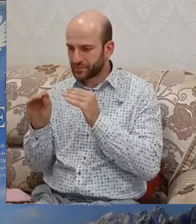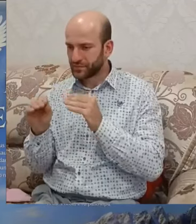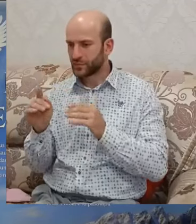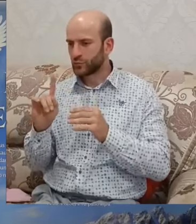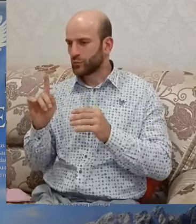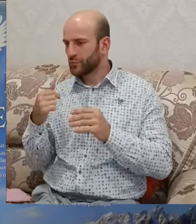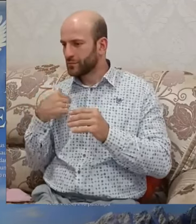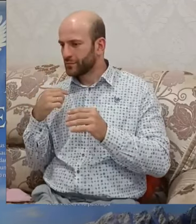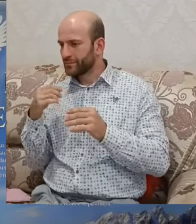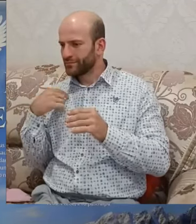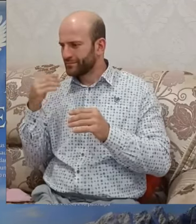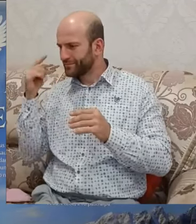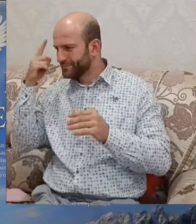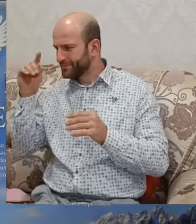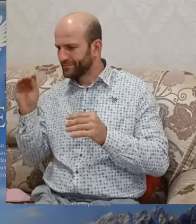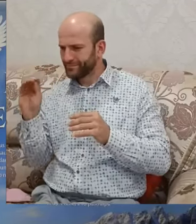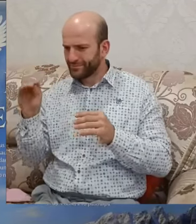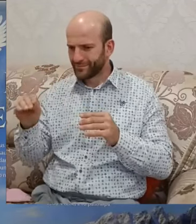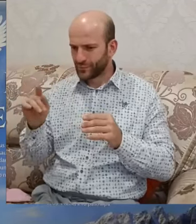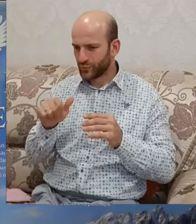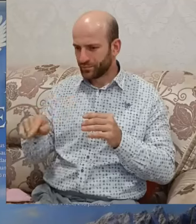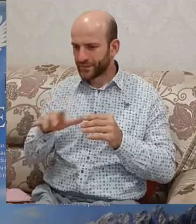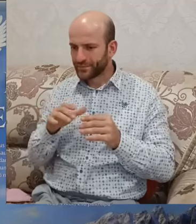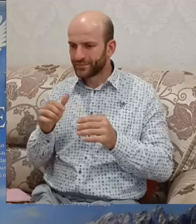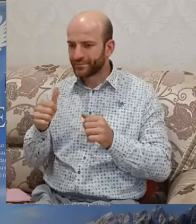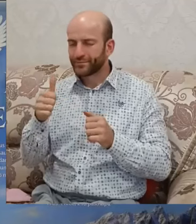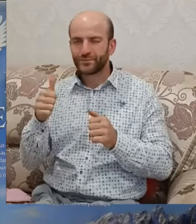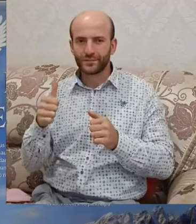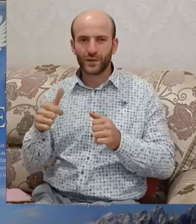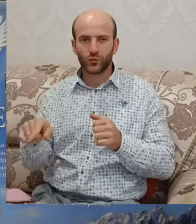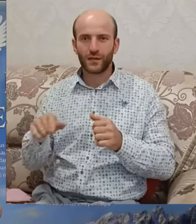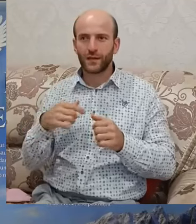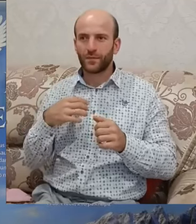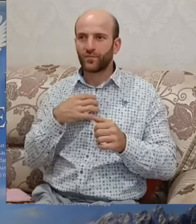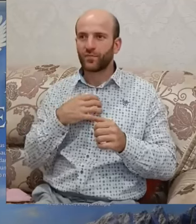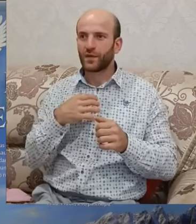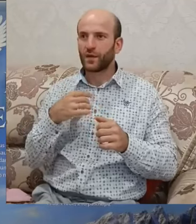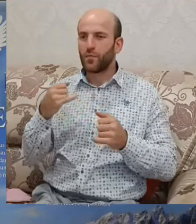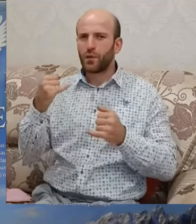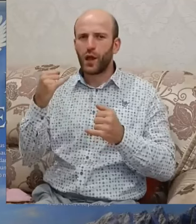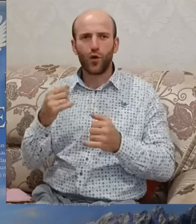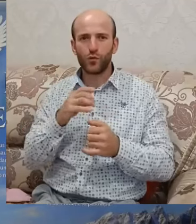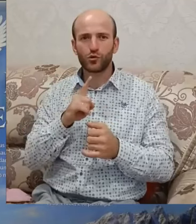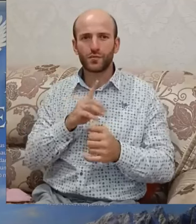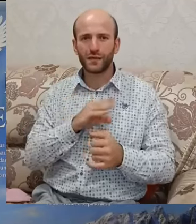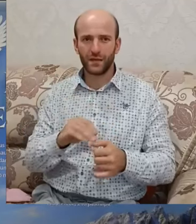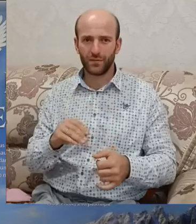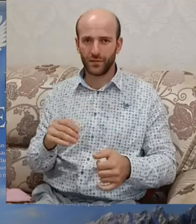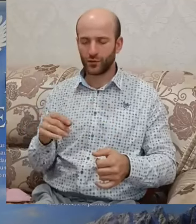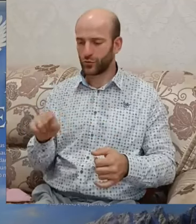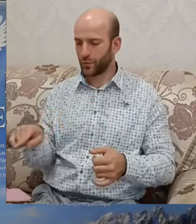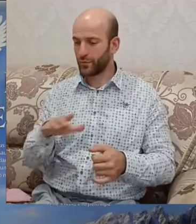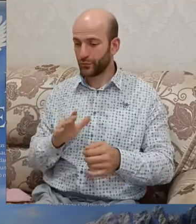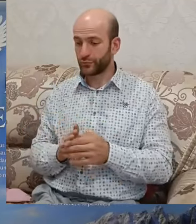условия создаю. Kad tik sėkla, чтобы только семя išaugtų, выросла ir duotų vaisių. И дала бы